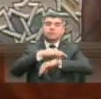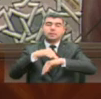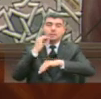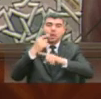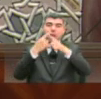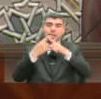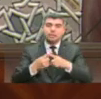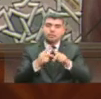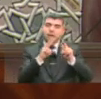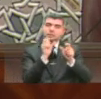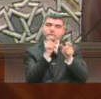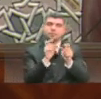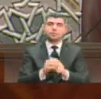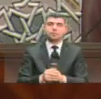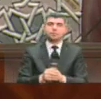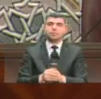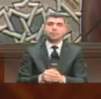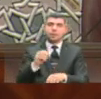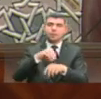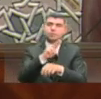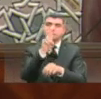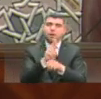تعقيب السيد النائب المحترم.